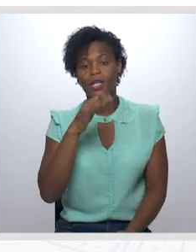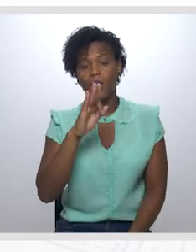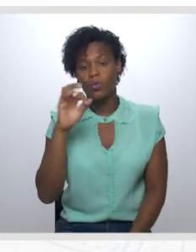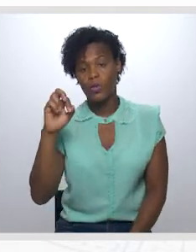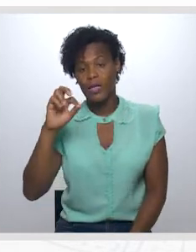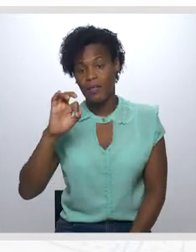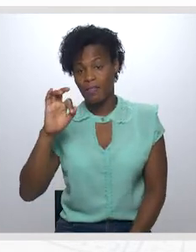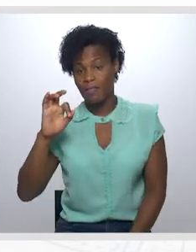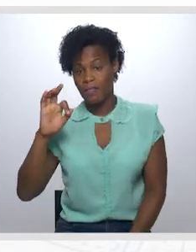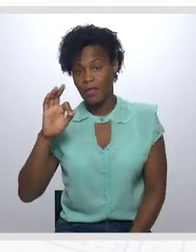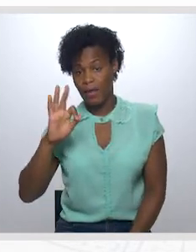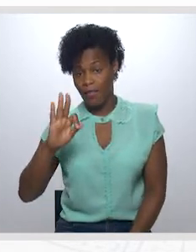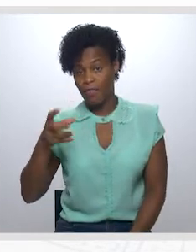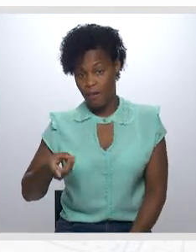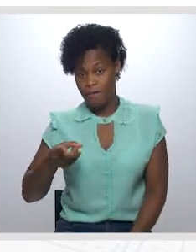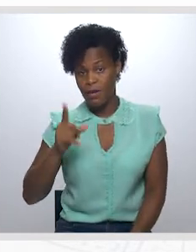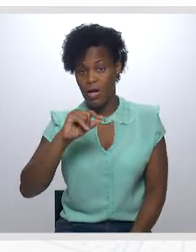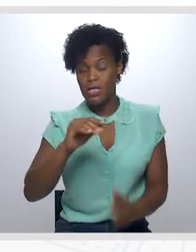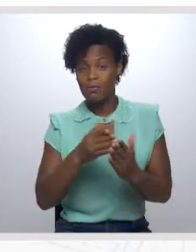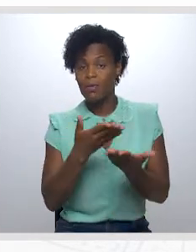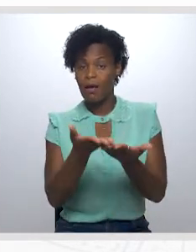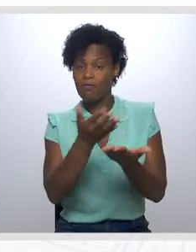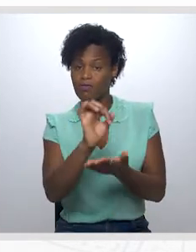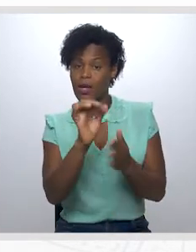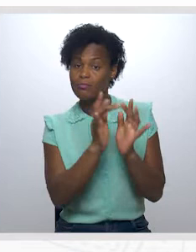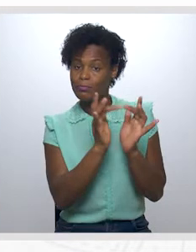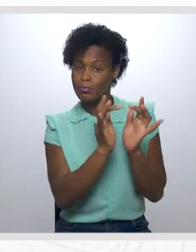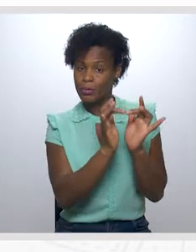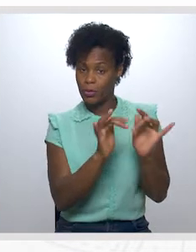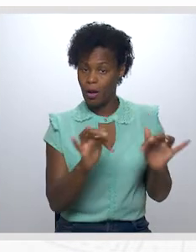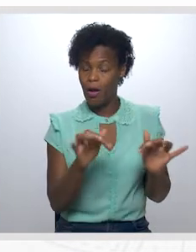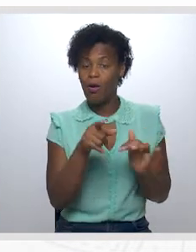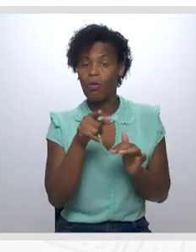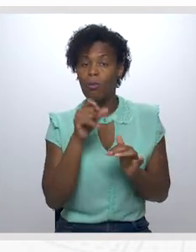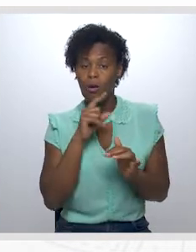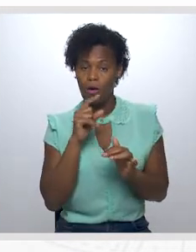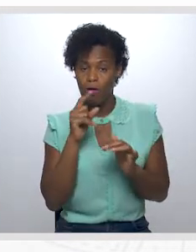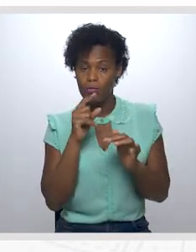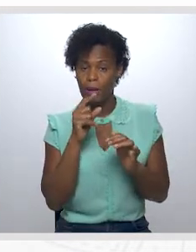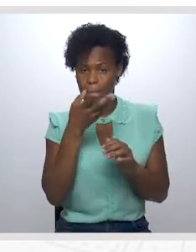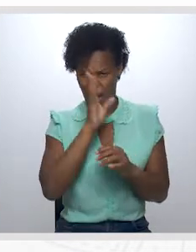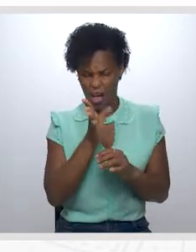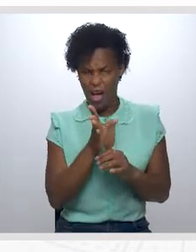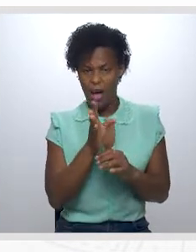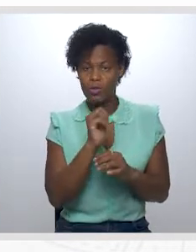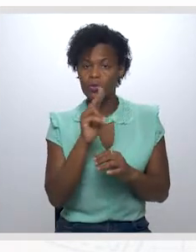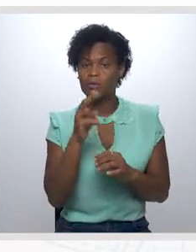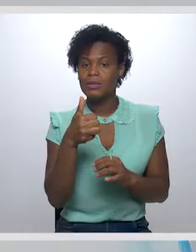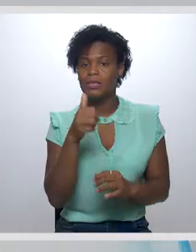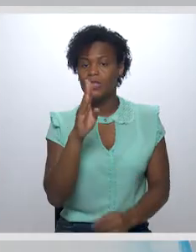48-49. Et aussi, on vous a réservé un site internet où vous pouvez exercer le